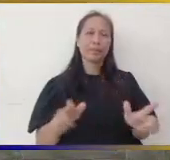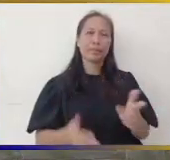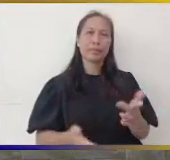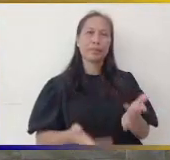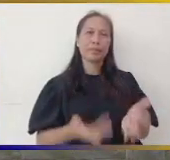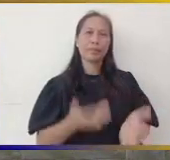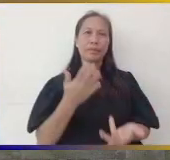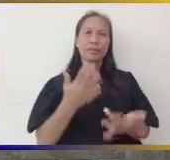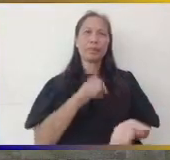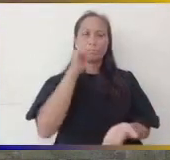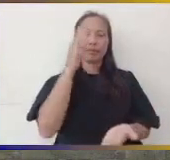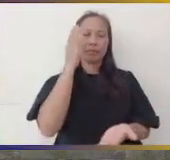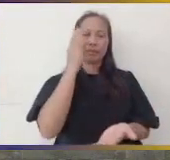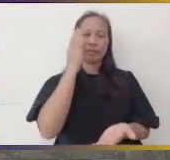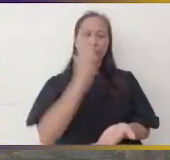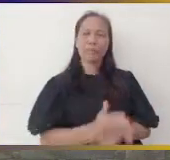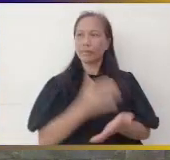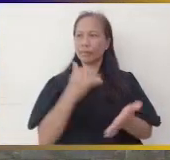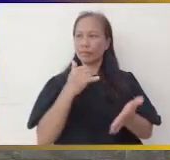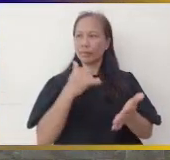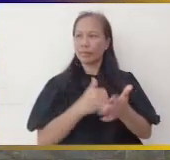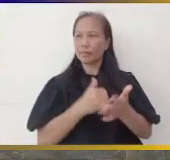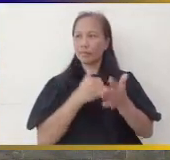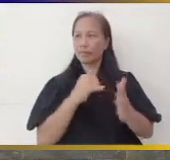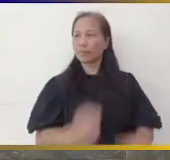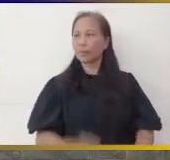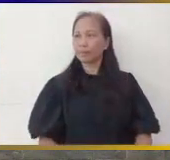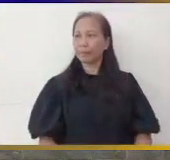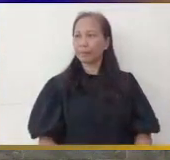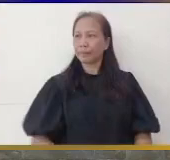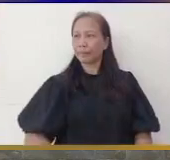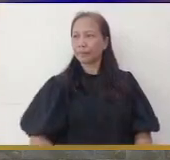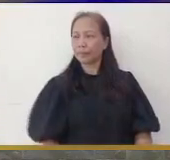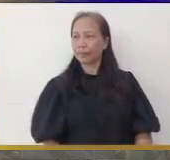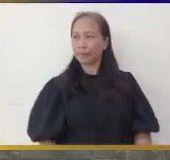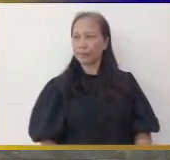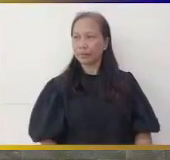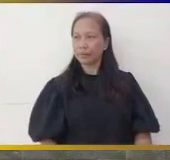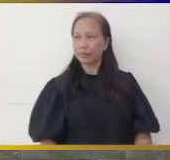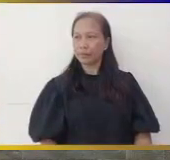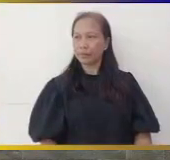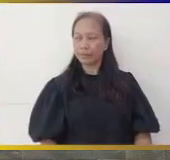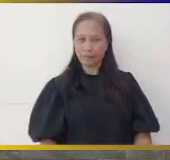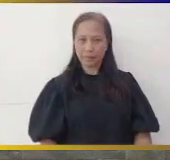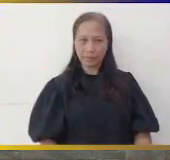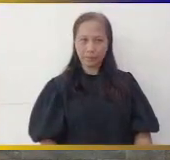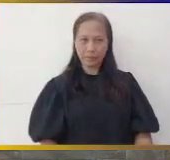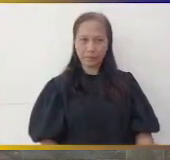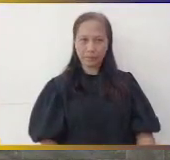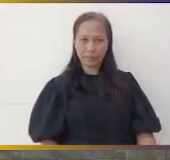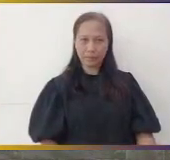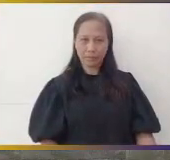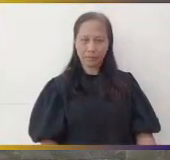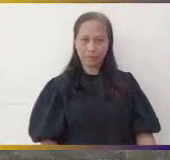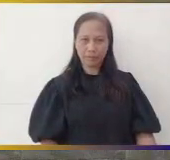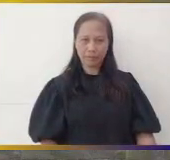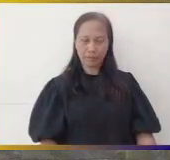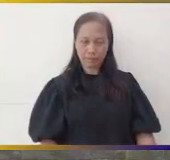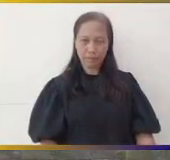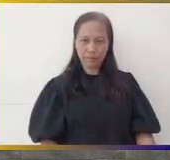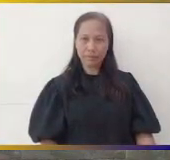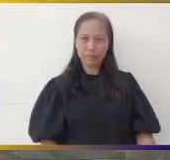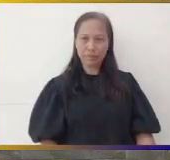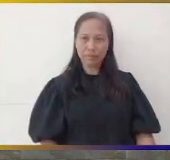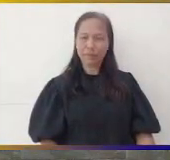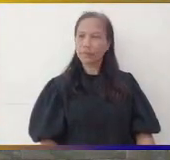mga second year students diyan kaya po nilang ipaliwanag yan para hindi po tayo magtagal tanungin niyo po sila at sila po pagpaliwanag niyo